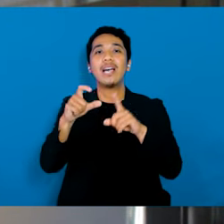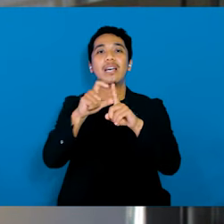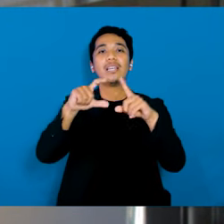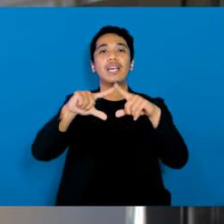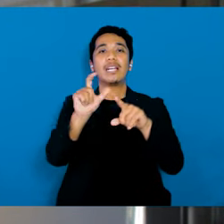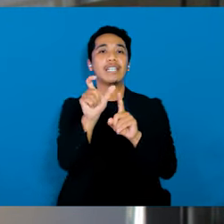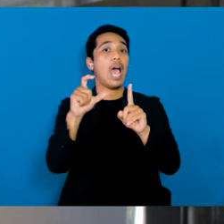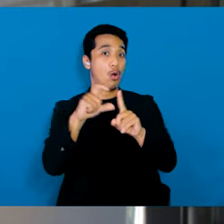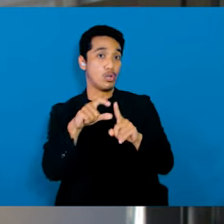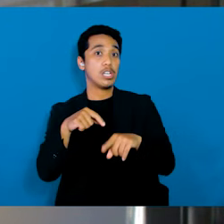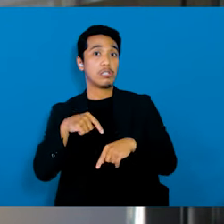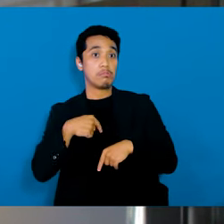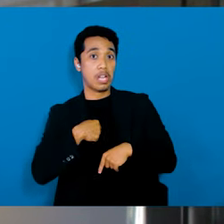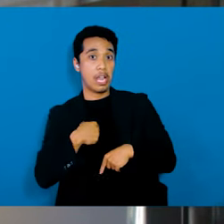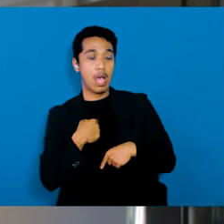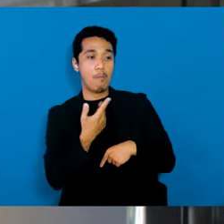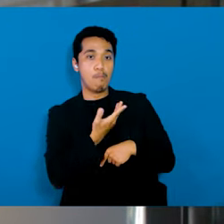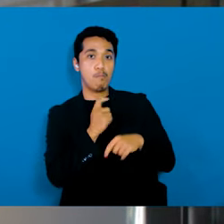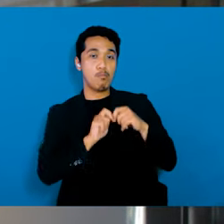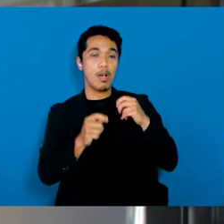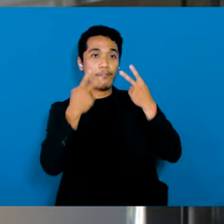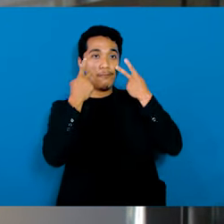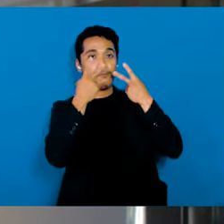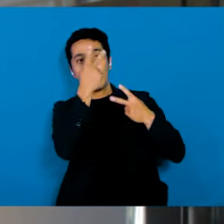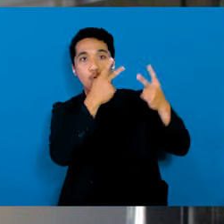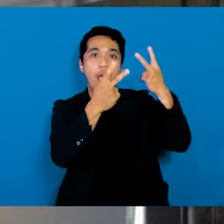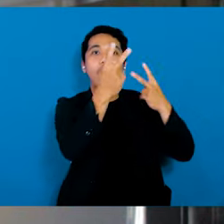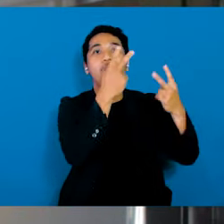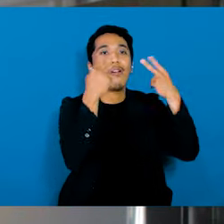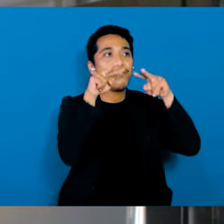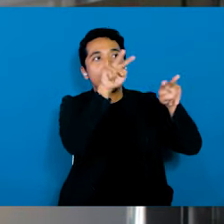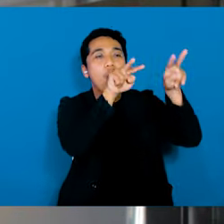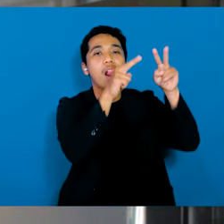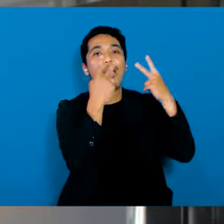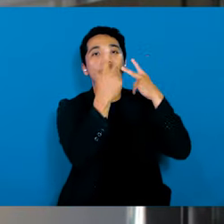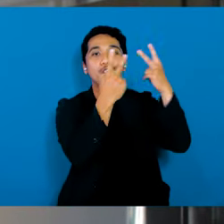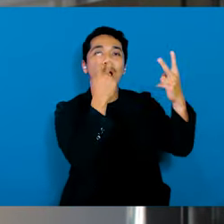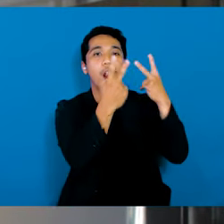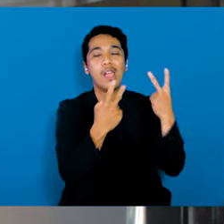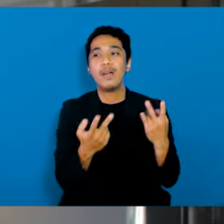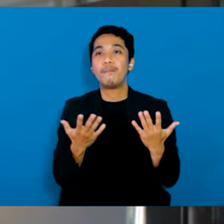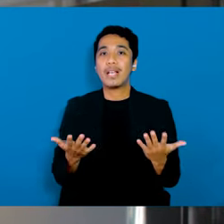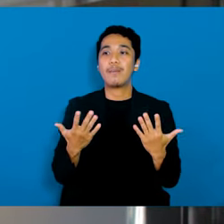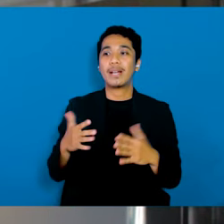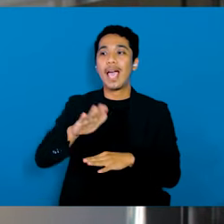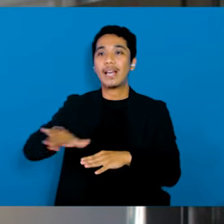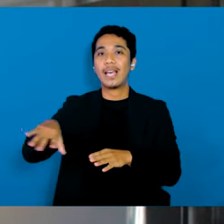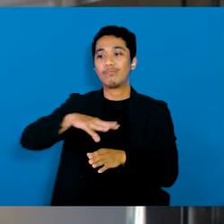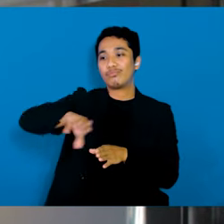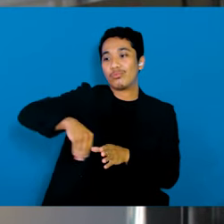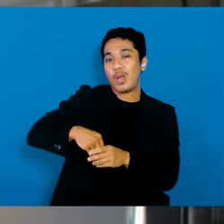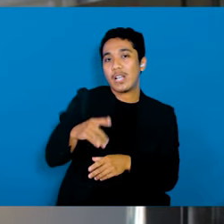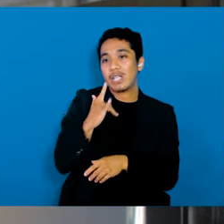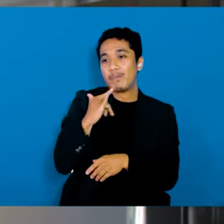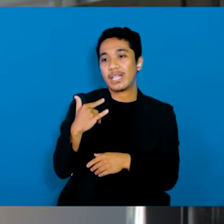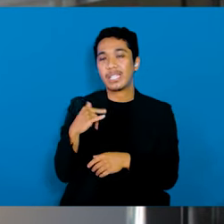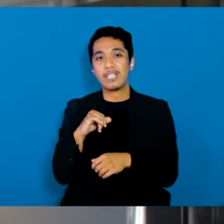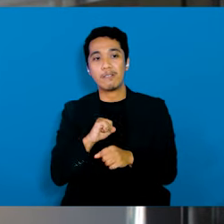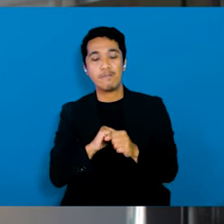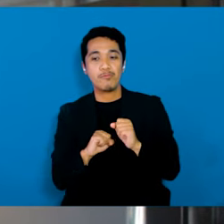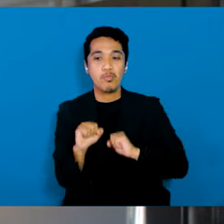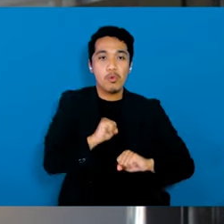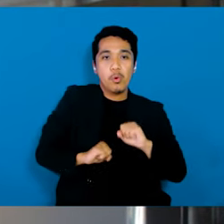Ini kemudian saya visualisasikan akan seperti apa. Kemudian bagaimana melibatkan anak-anak. Nanti dia memperagakan menjadi